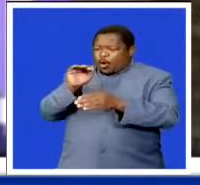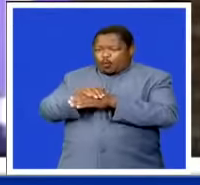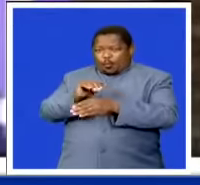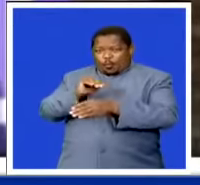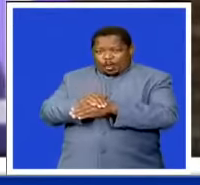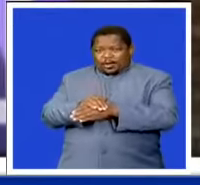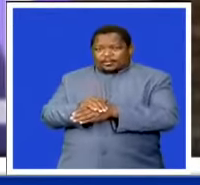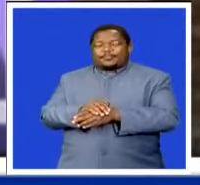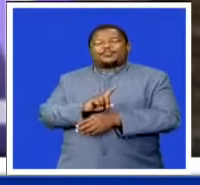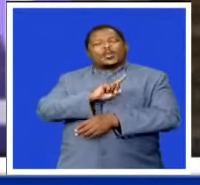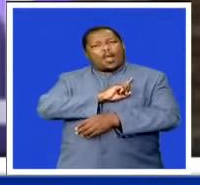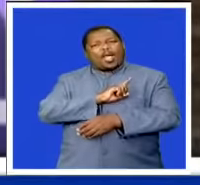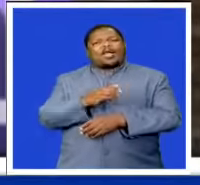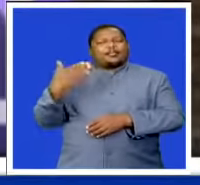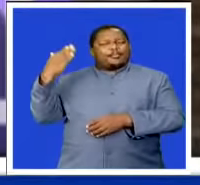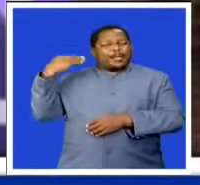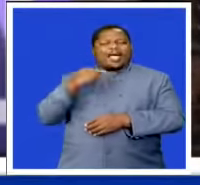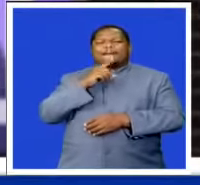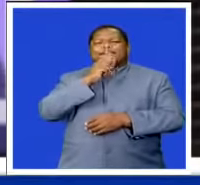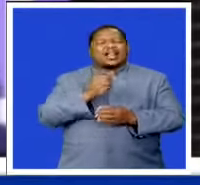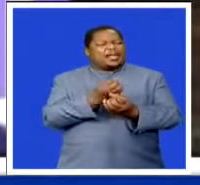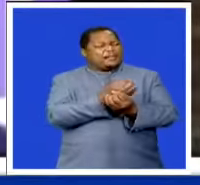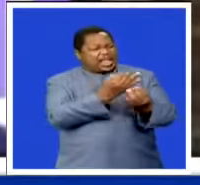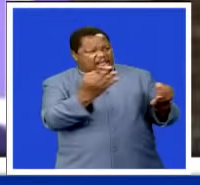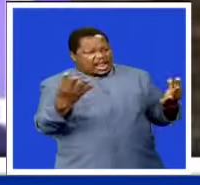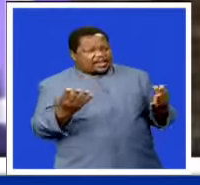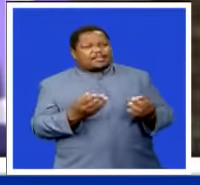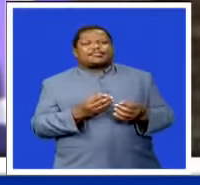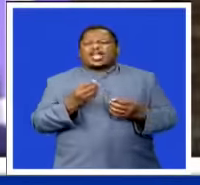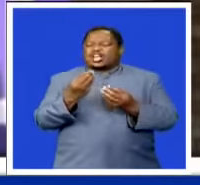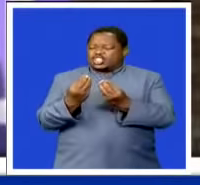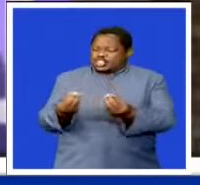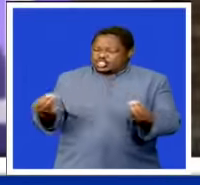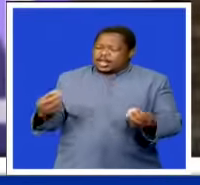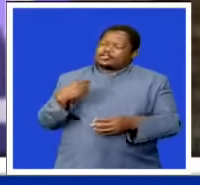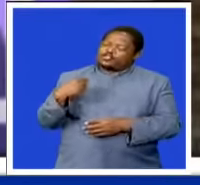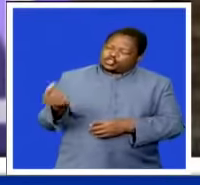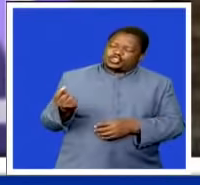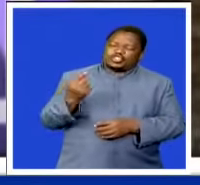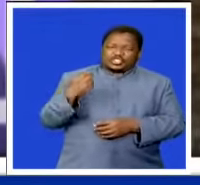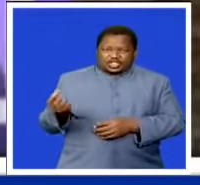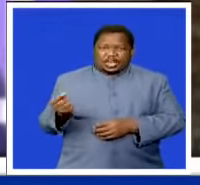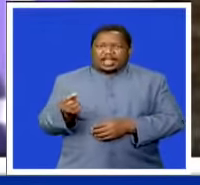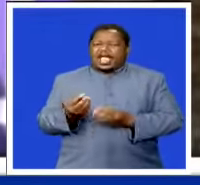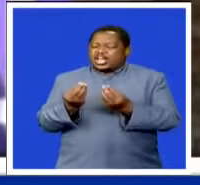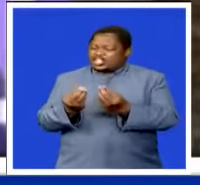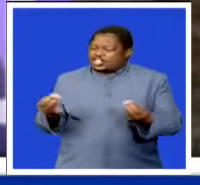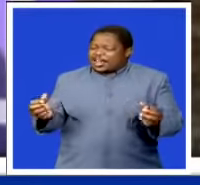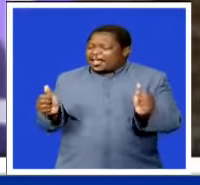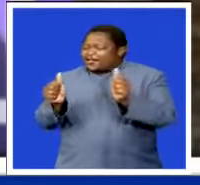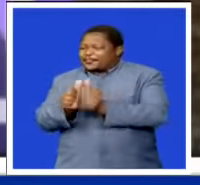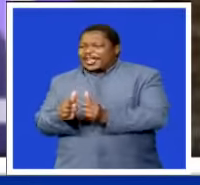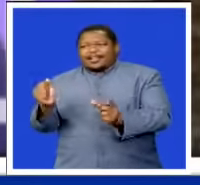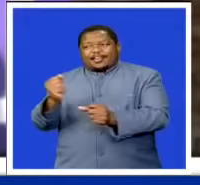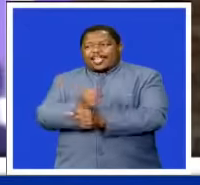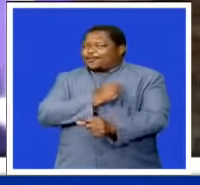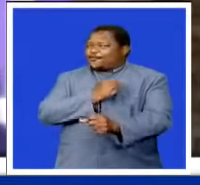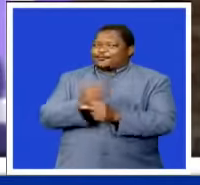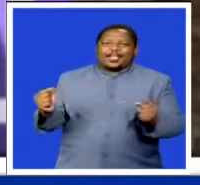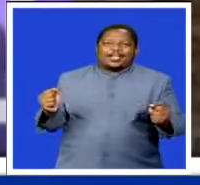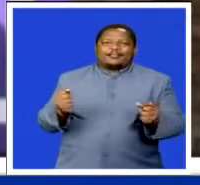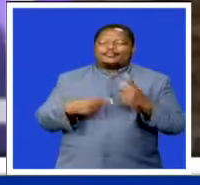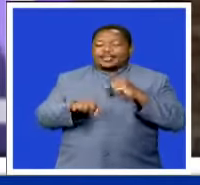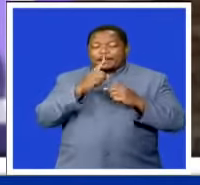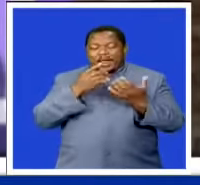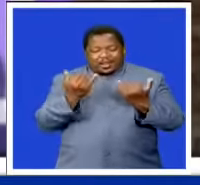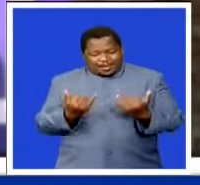ekukhuliseni bantwana. Yebo khona bakhona but uyukhanze ukuthi bede lobudlelwano lobumcwa kakhulu nebantwana lesicabanga ukuthi kumcwa kakhulu